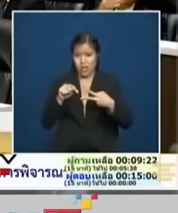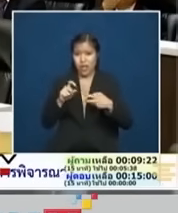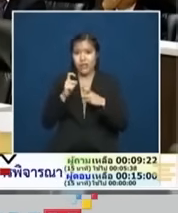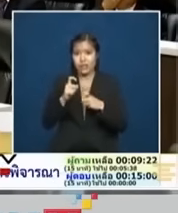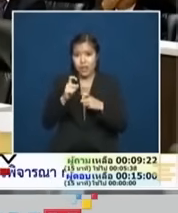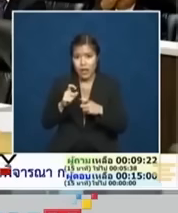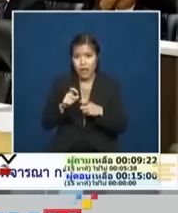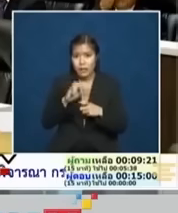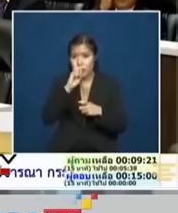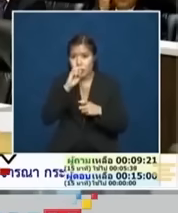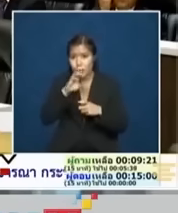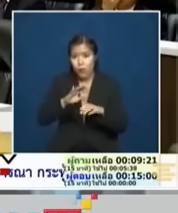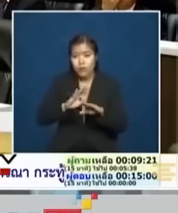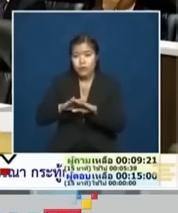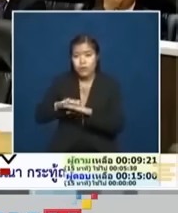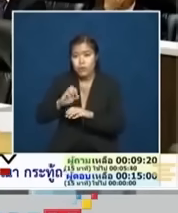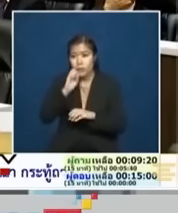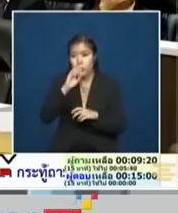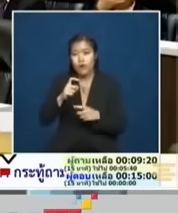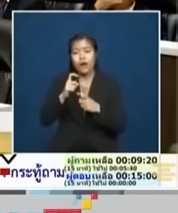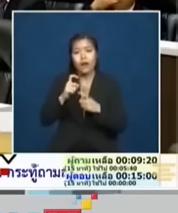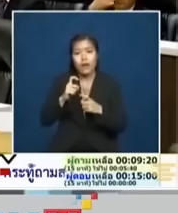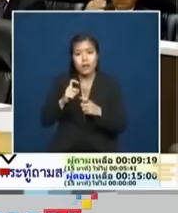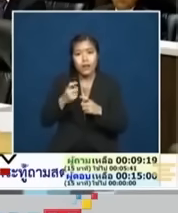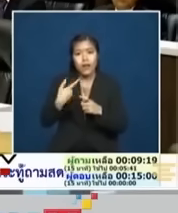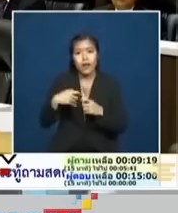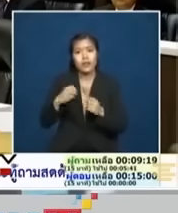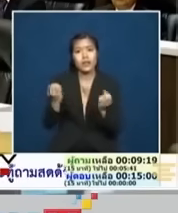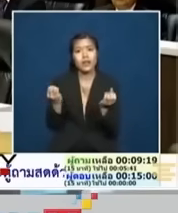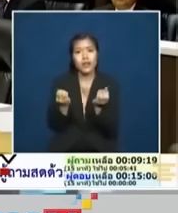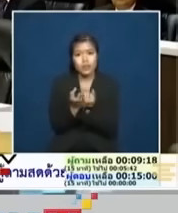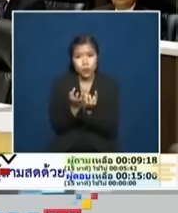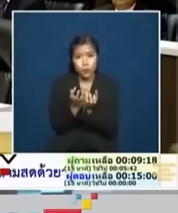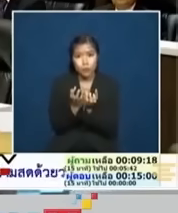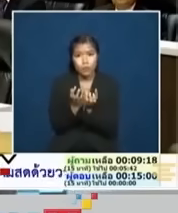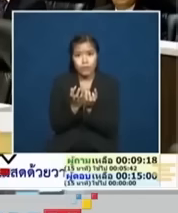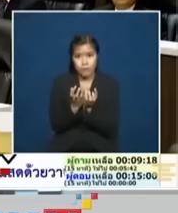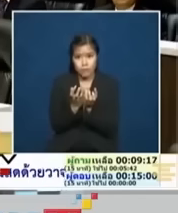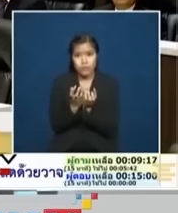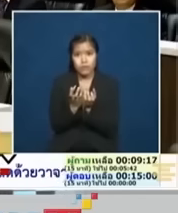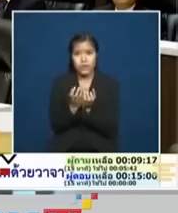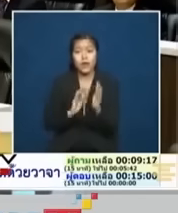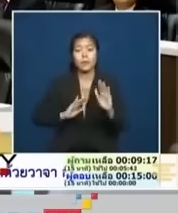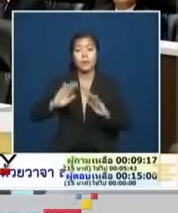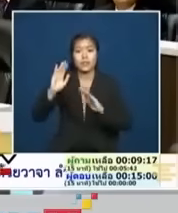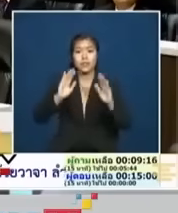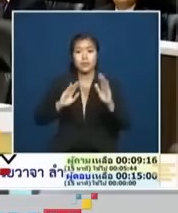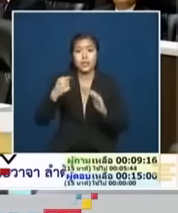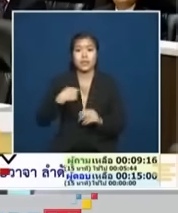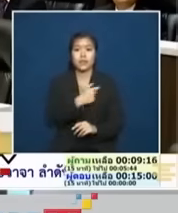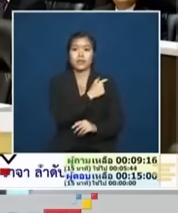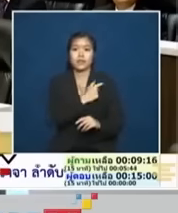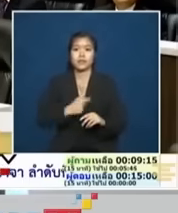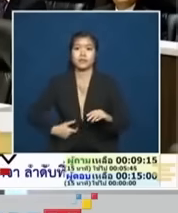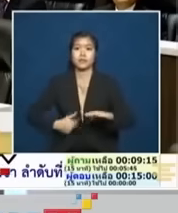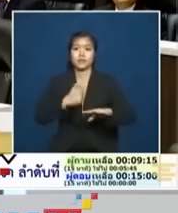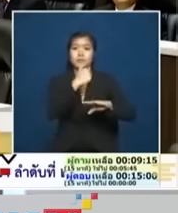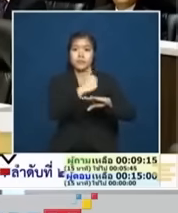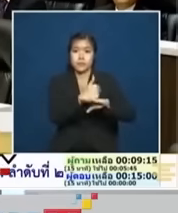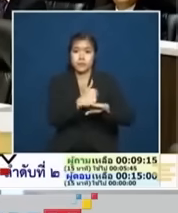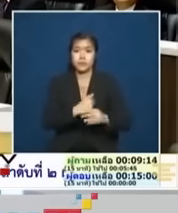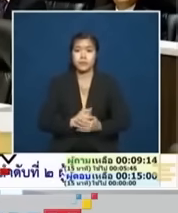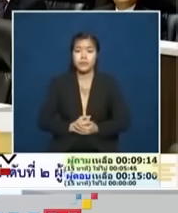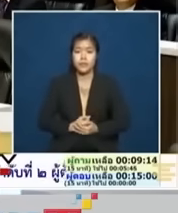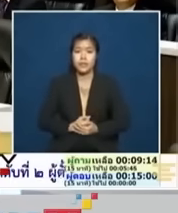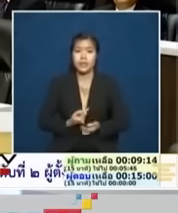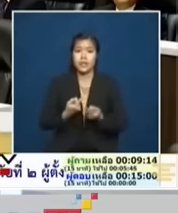งฉบับอะไม่ต้องไปเว้นหมวด1หมวด2ไว้เป็นการไปล็อกเอาไว้ทำไมน ะ แบบนี้ก็เท่ากับว่ารัฐประหารเท่านั้นน่ะที่สาม